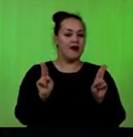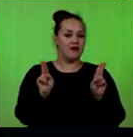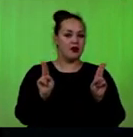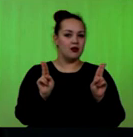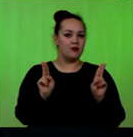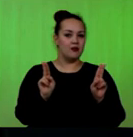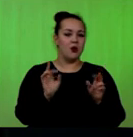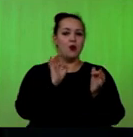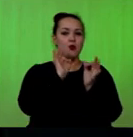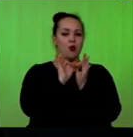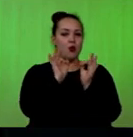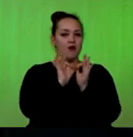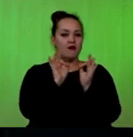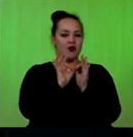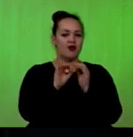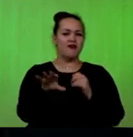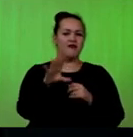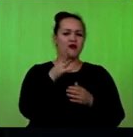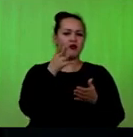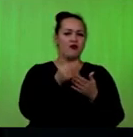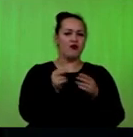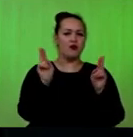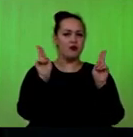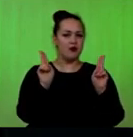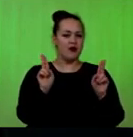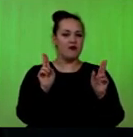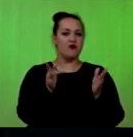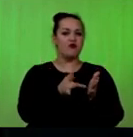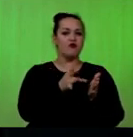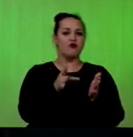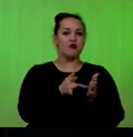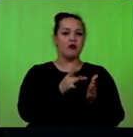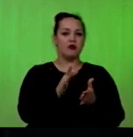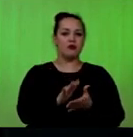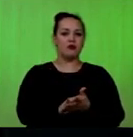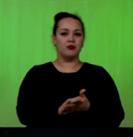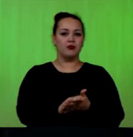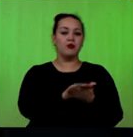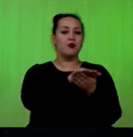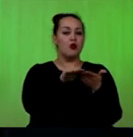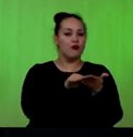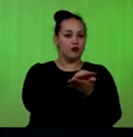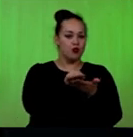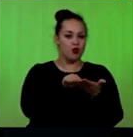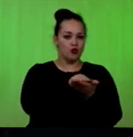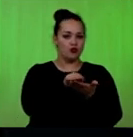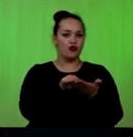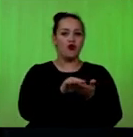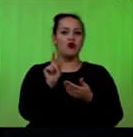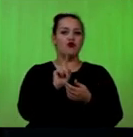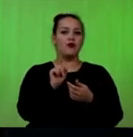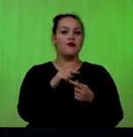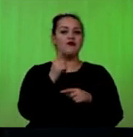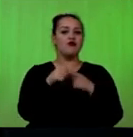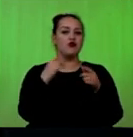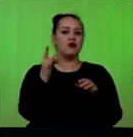проверьте пожалуйста все свои правила вашей тетрадки для правил повторите их сопли дующий раз